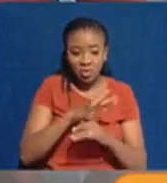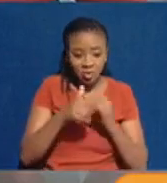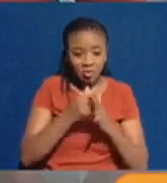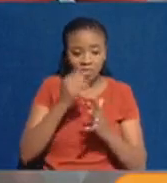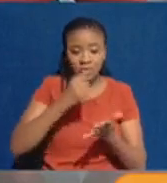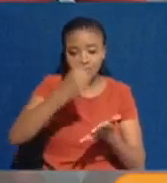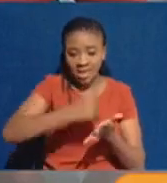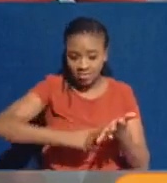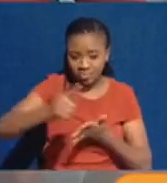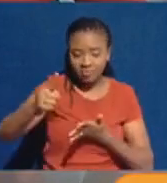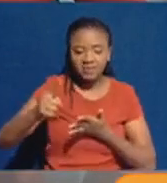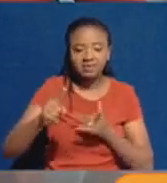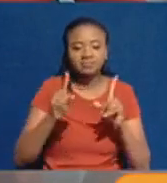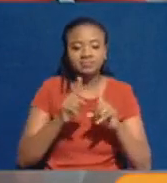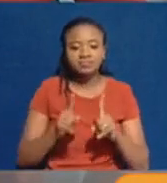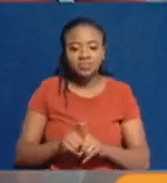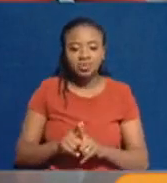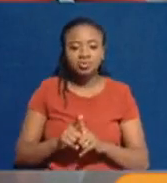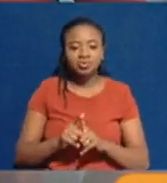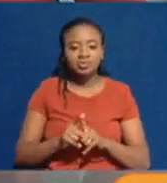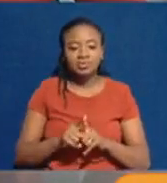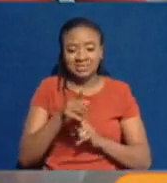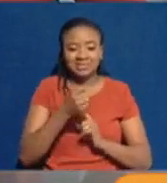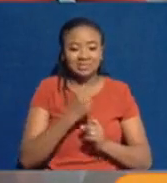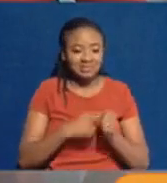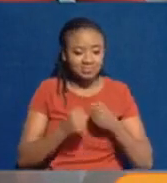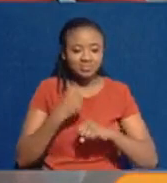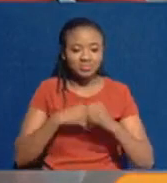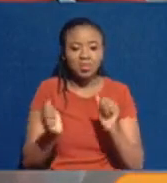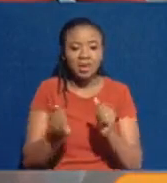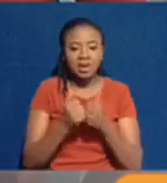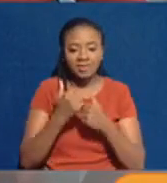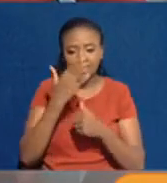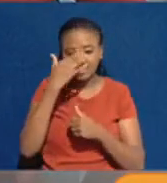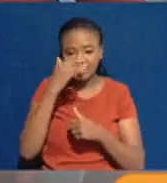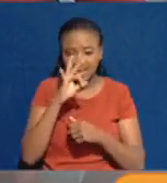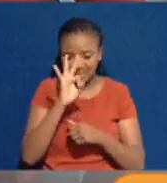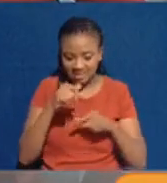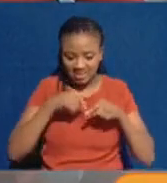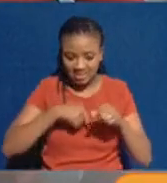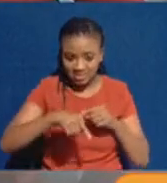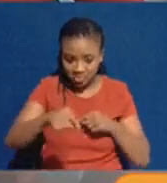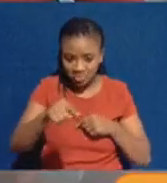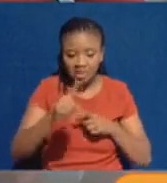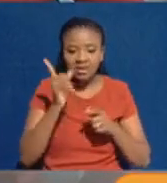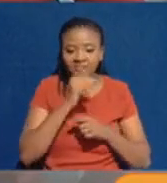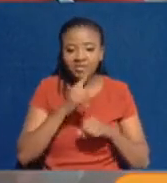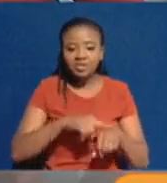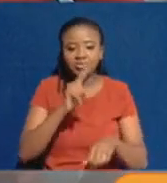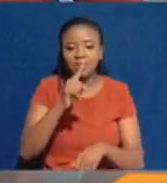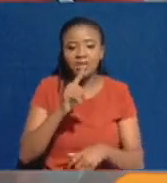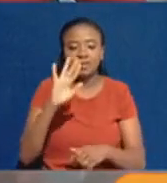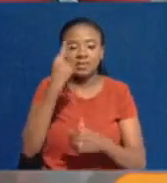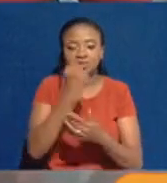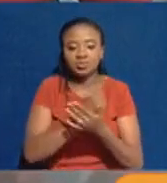kitaifa. Na kama anavyoarifu Chemutai Goin kwamba shughuli hiyo itafanyika siku tatu wiki hii na kukamilika Jumanne wiki